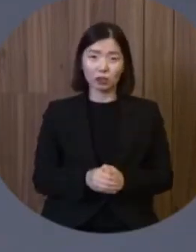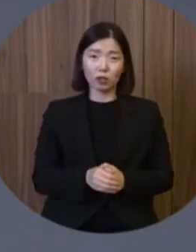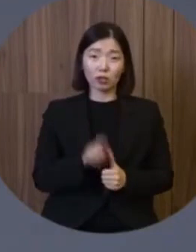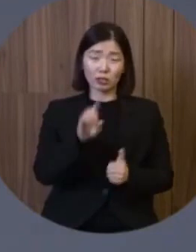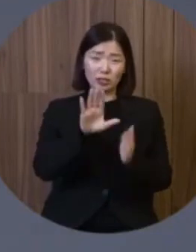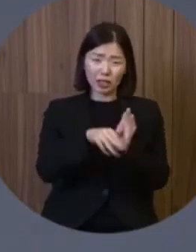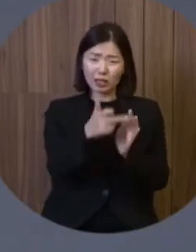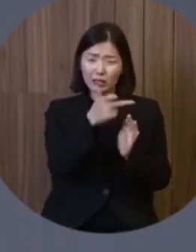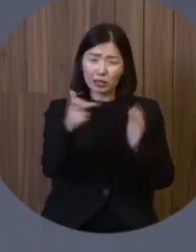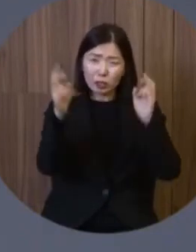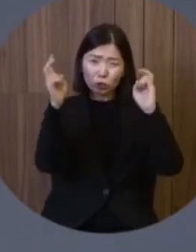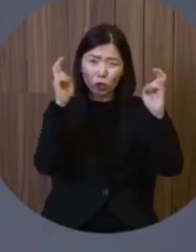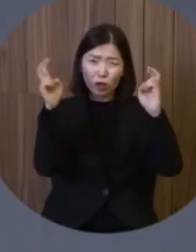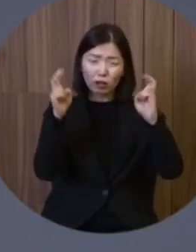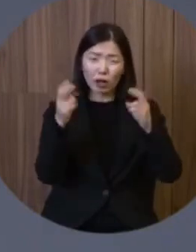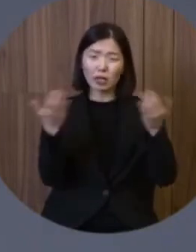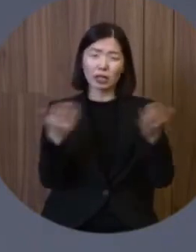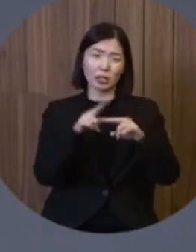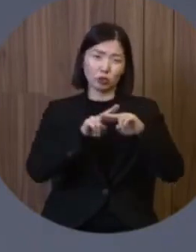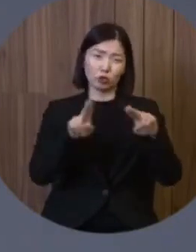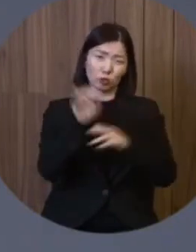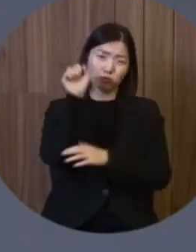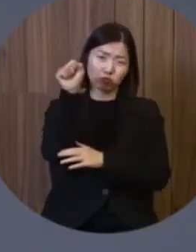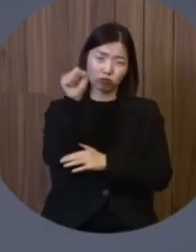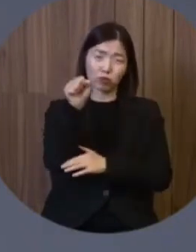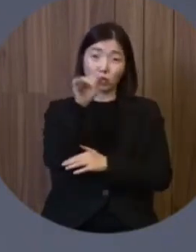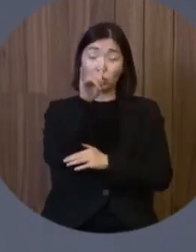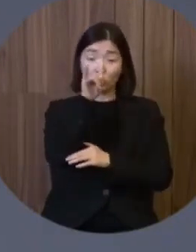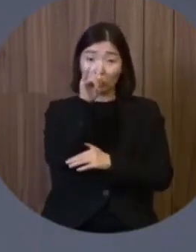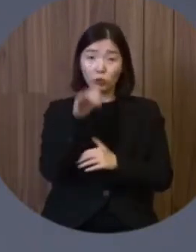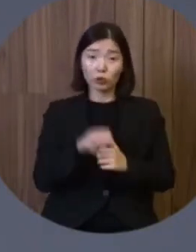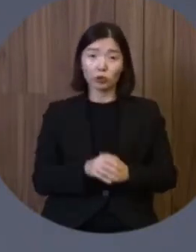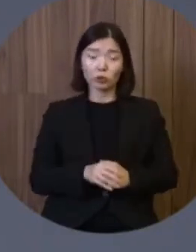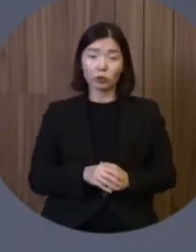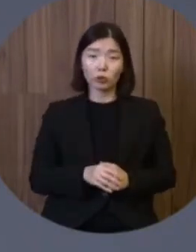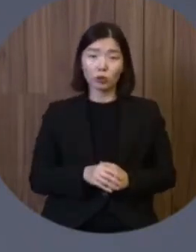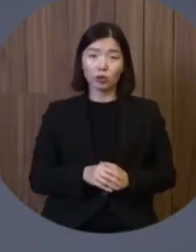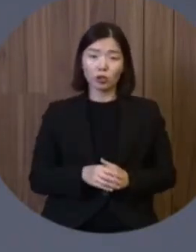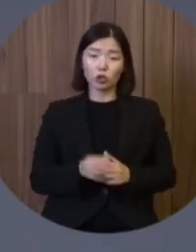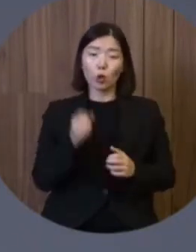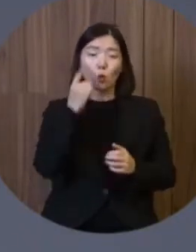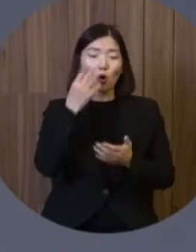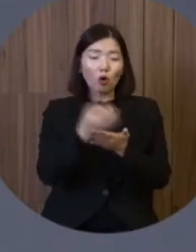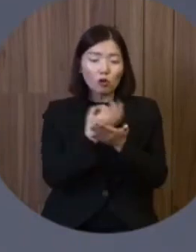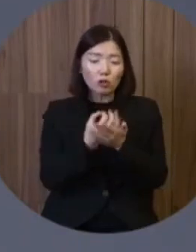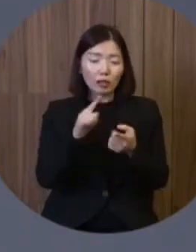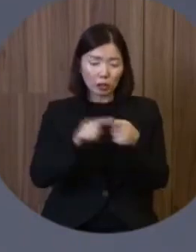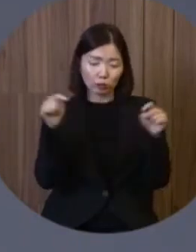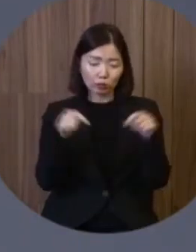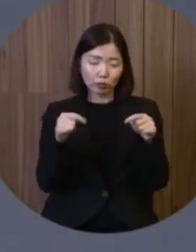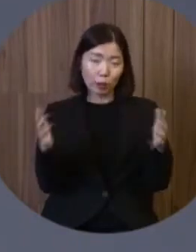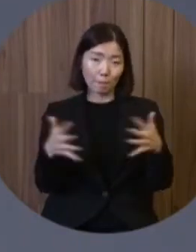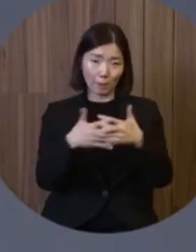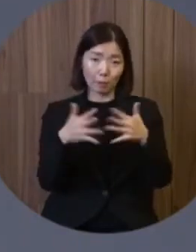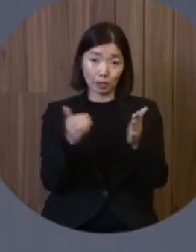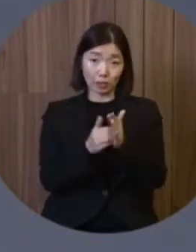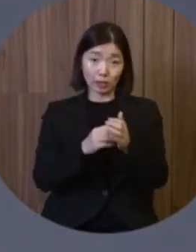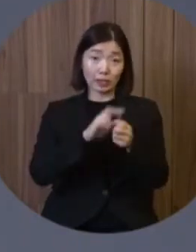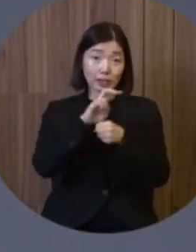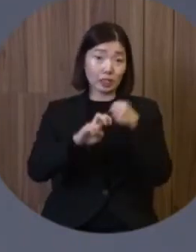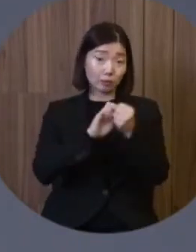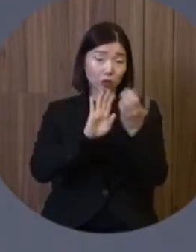최초의 대기업 파업 농성을 조직하고 파국을 막아 임금 협상에 합의했습니다. 20년